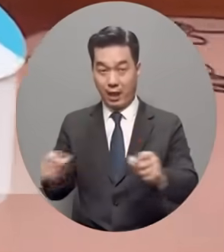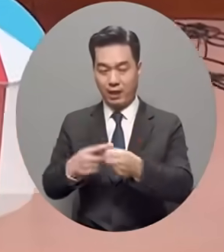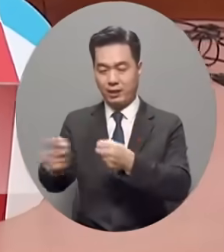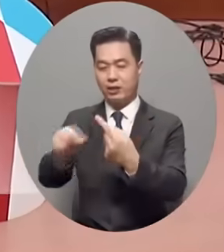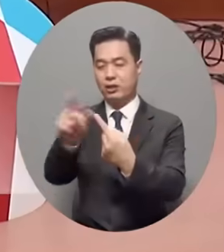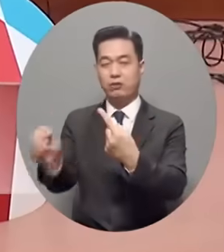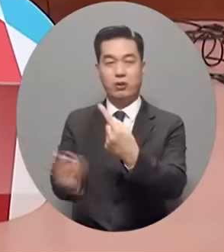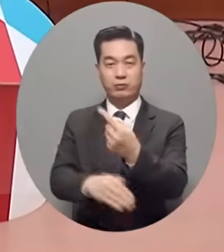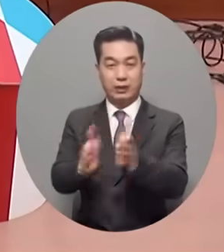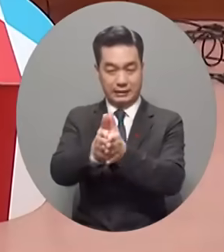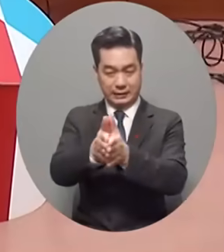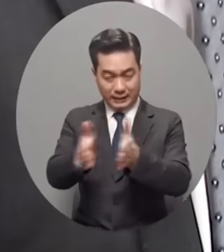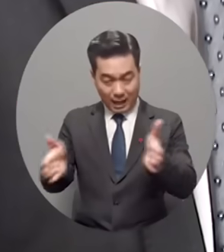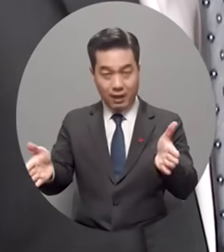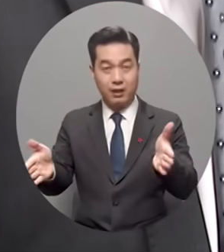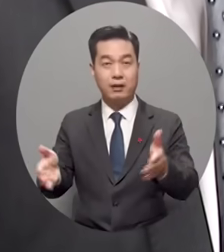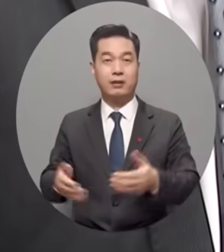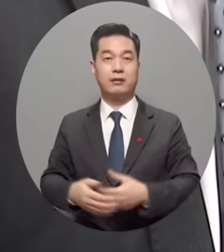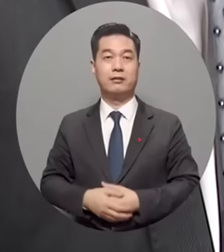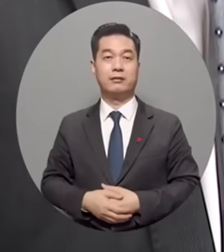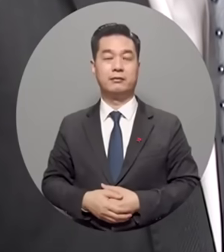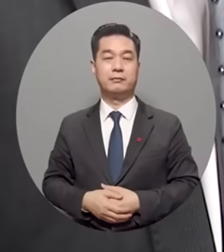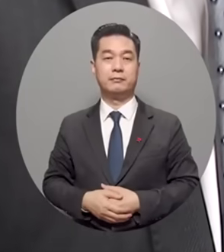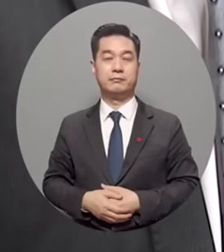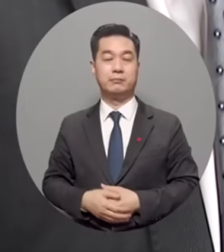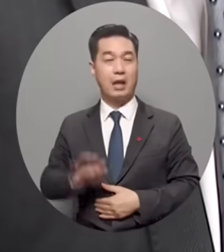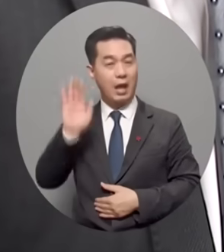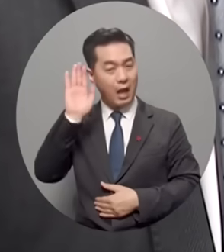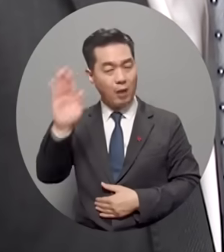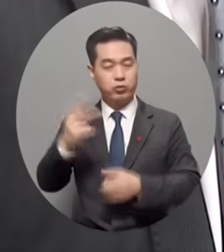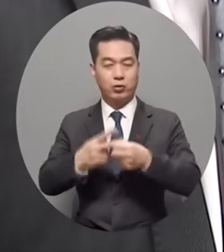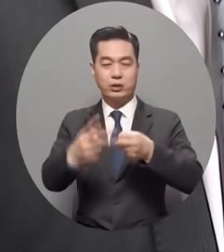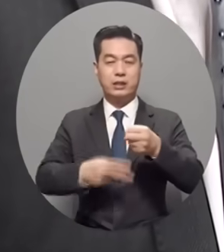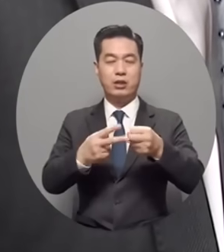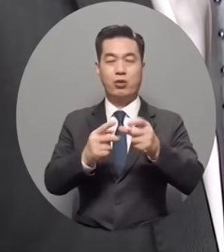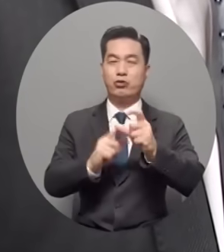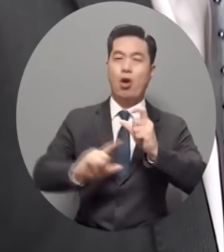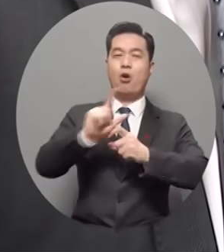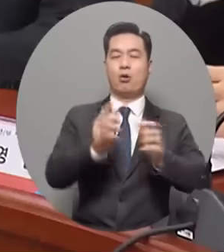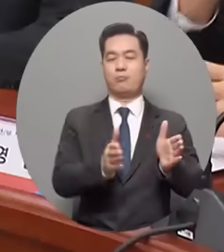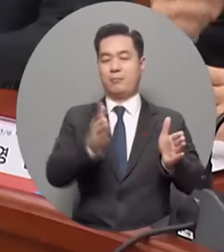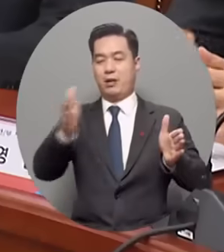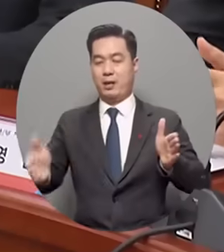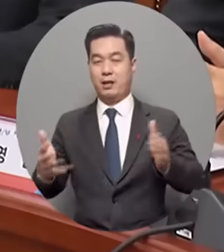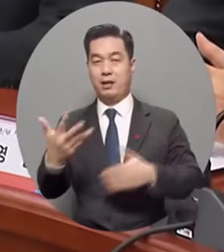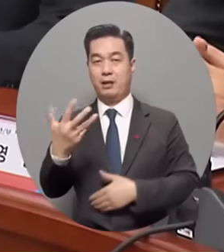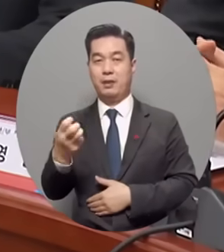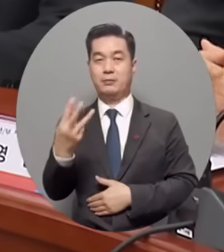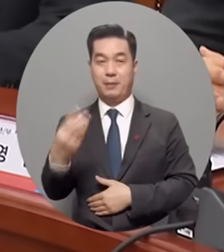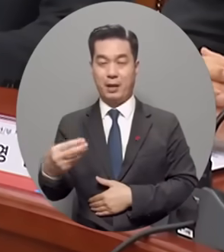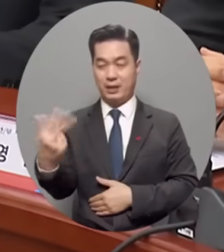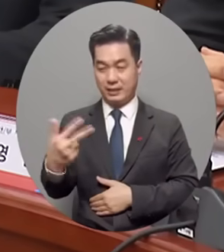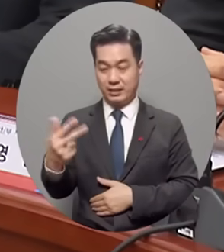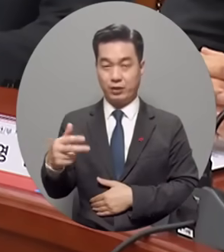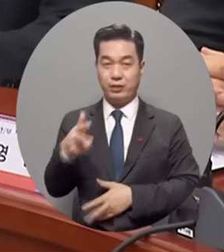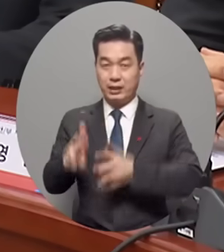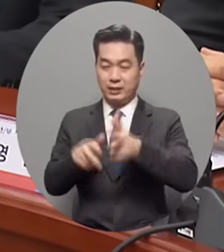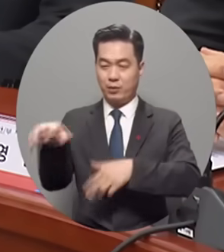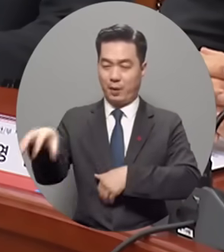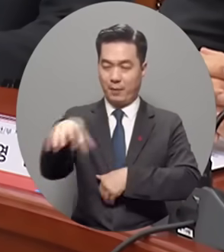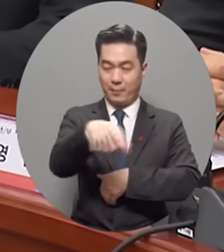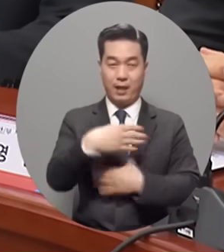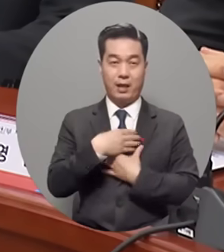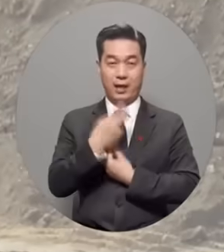적용할 예정이었습니다. 정부는 앞으로 2년 유예기간 동안 83만 7천여 사업장에 대한 안전진단을